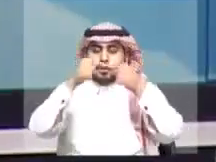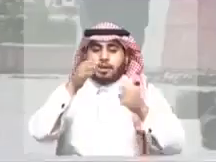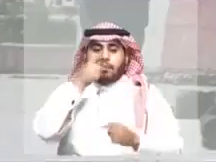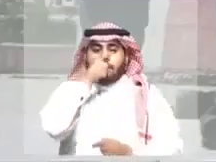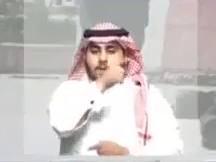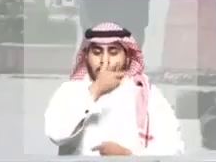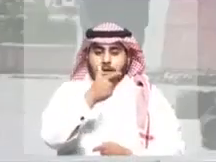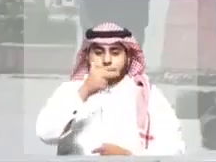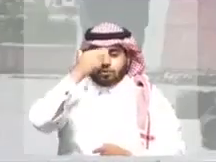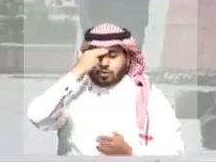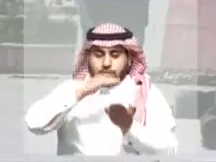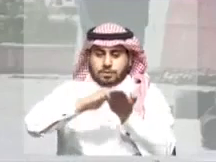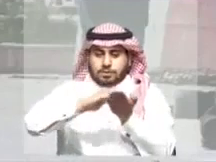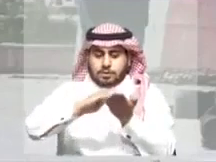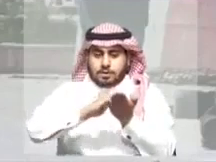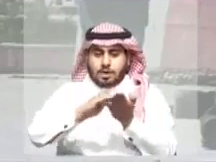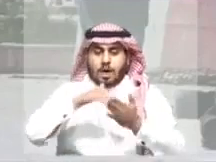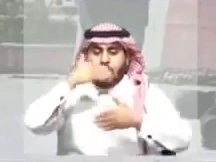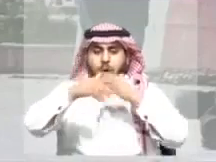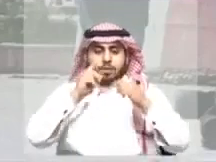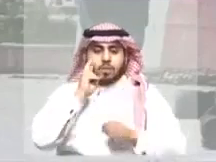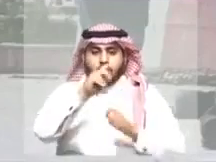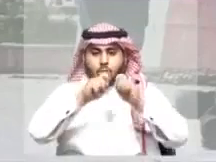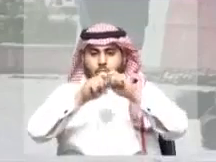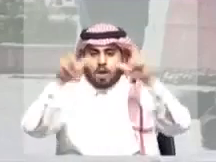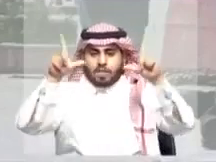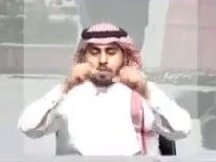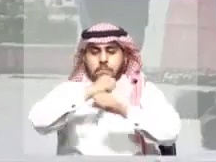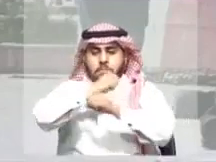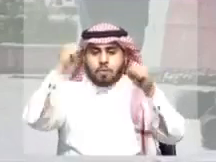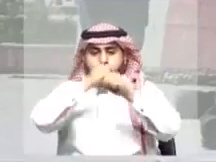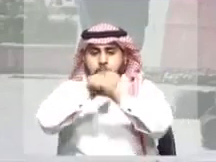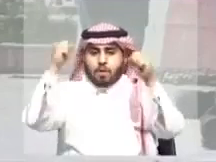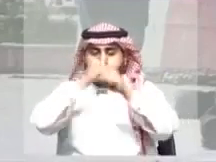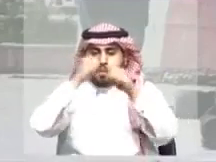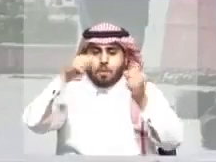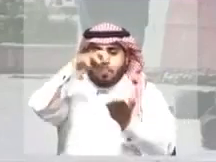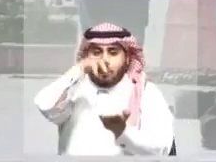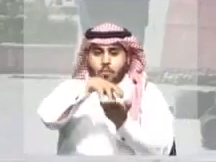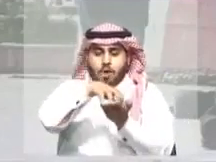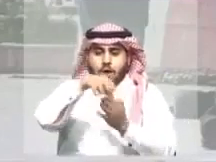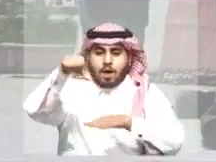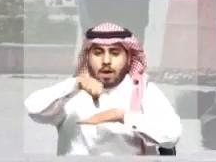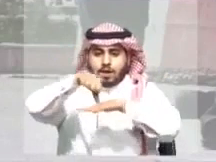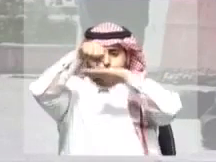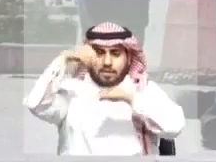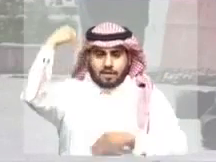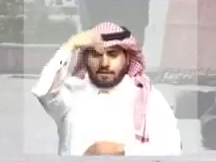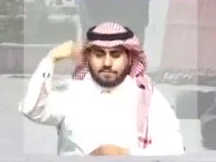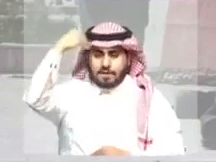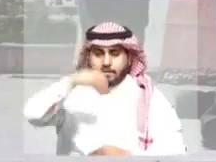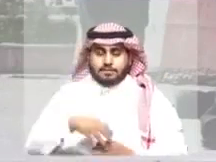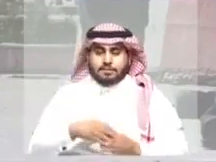المملكة العربية السعودية واستنكارها الشديدين للتفجير المزدوج الذي وقع في العاصمة الأفغانية